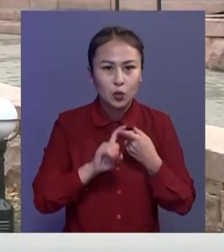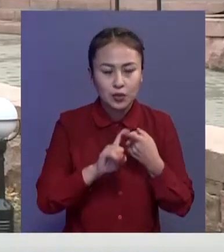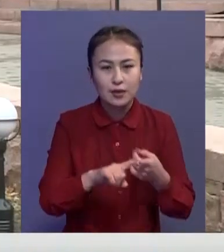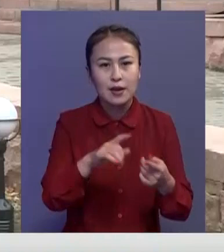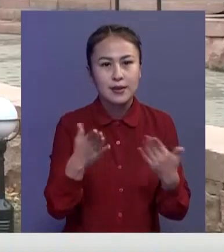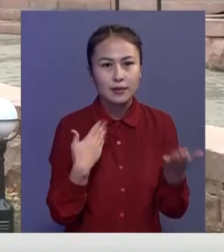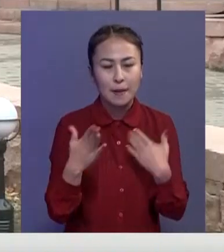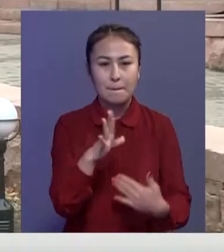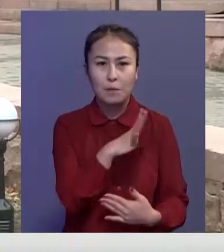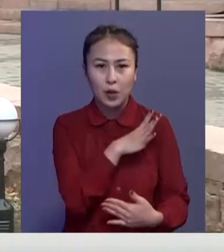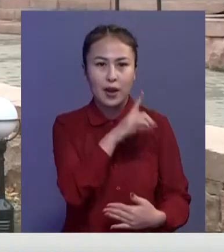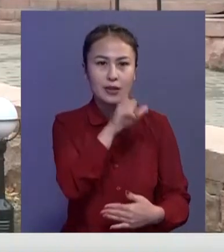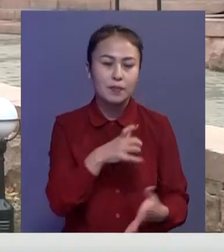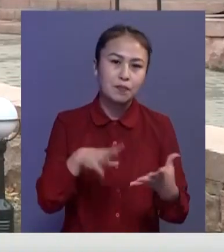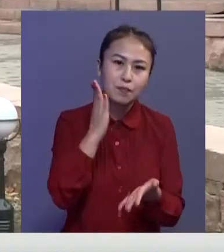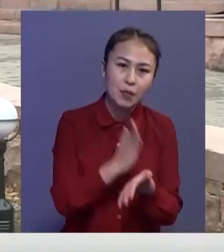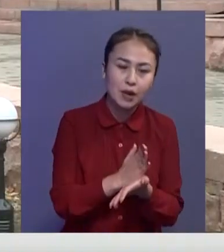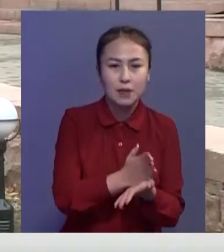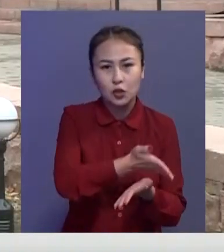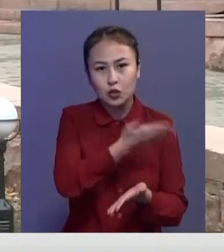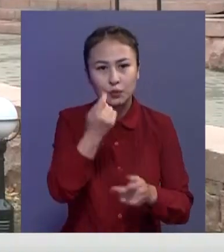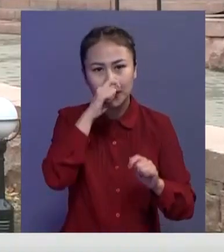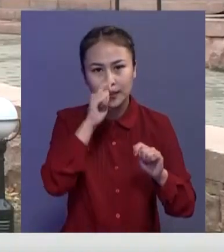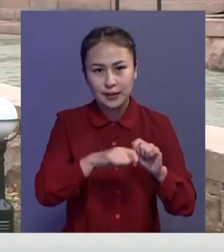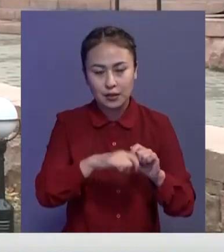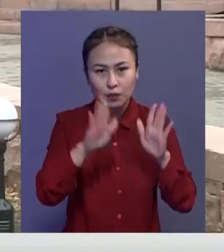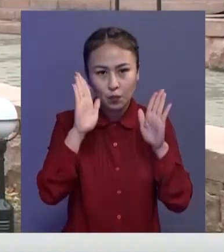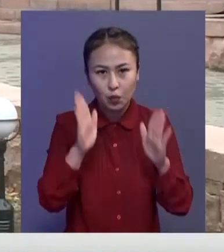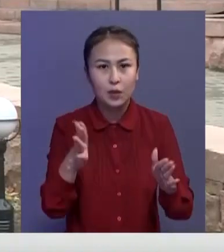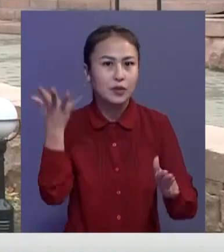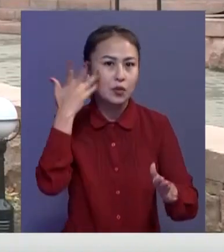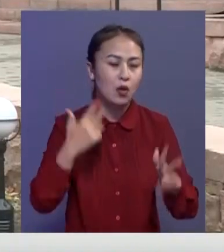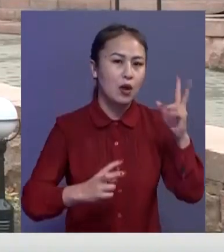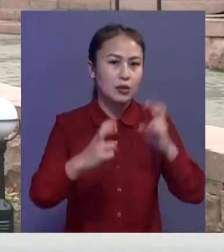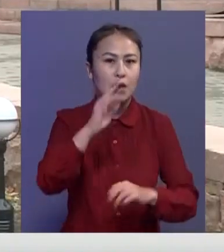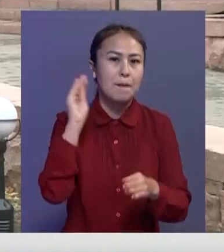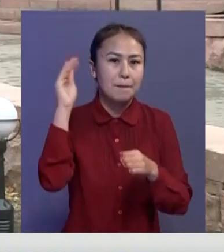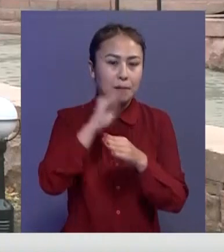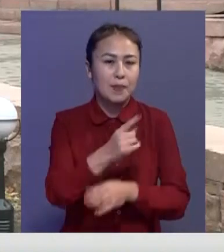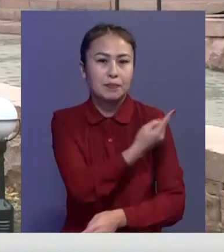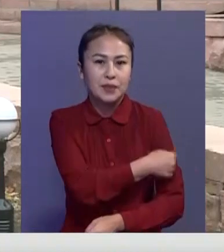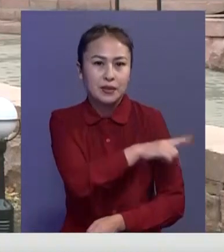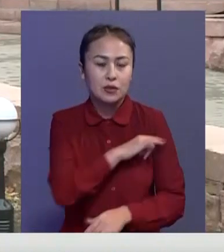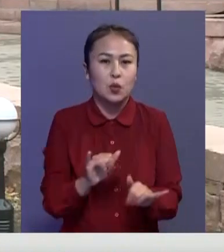адаммен байланыста болғандар бар ма жоқ па, оны да тексереміз. Өндіріс ошағы қосымша медицина